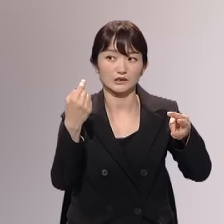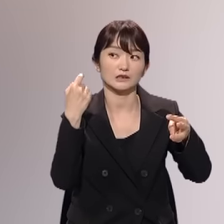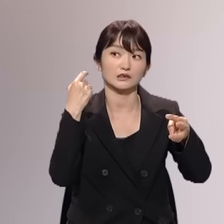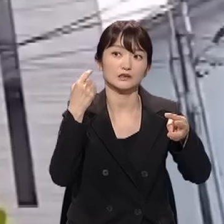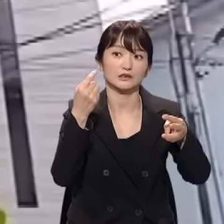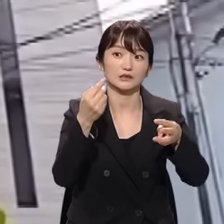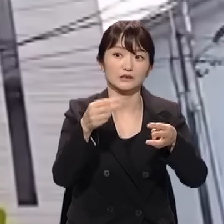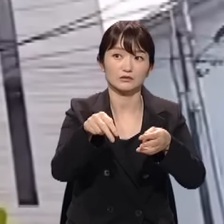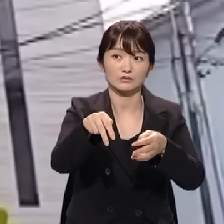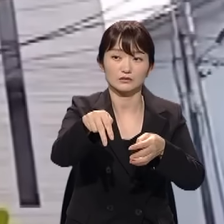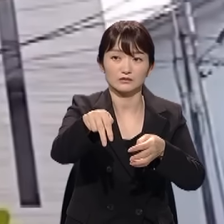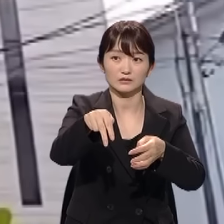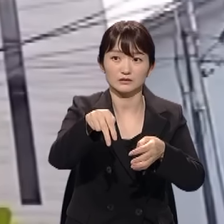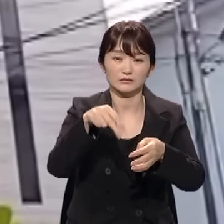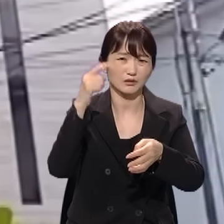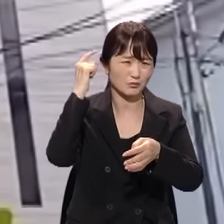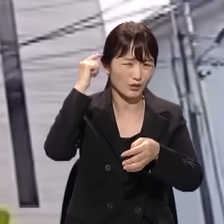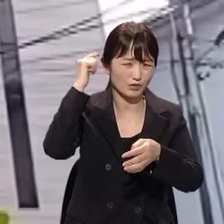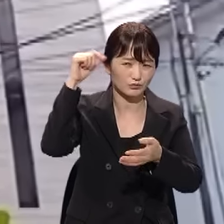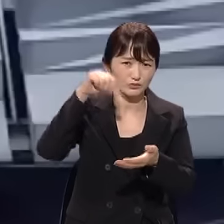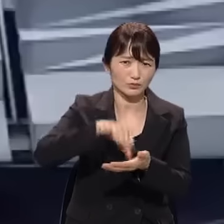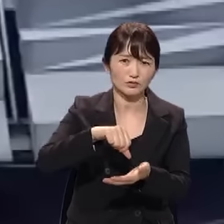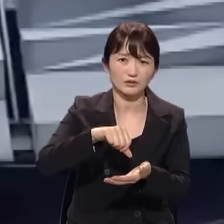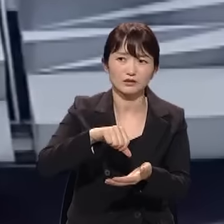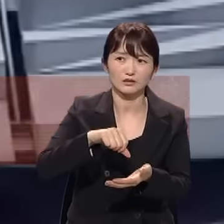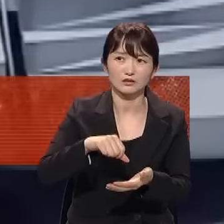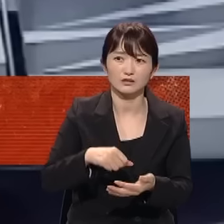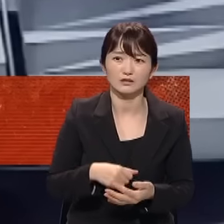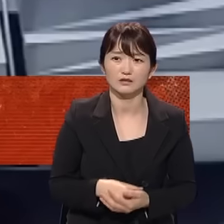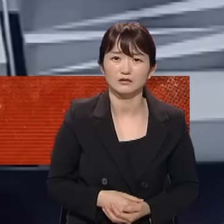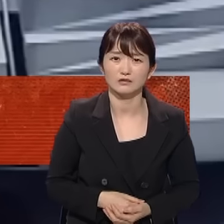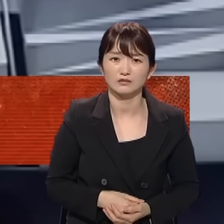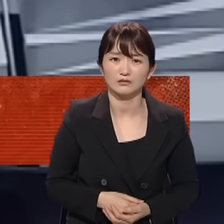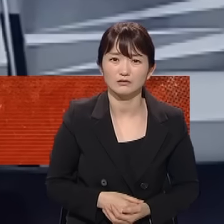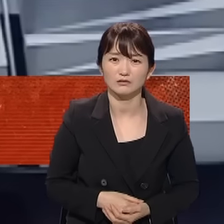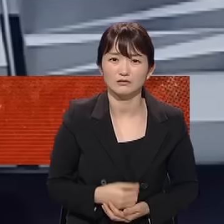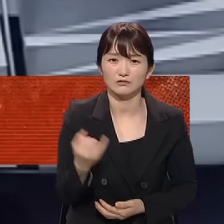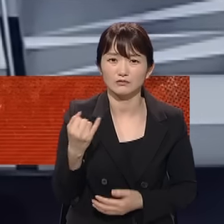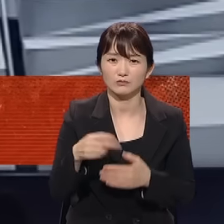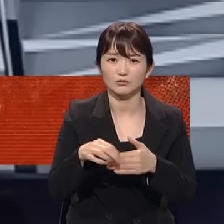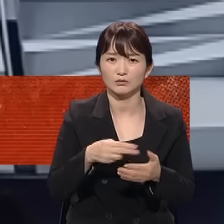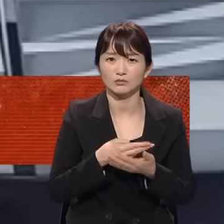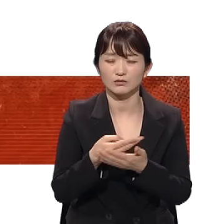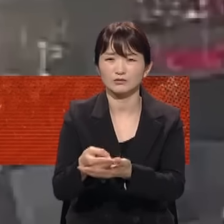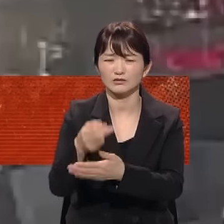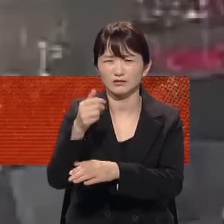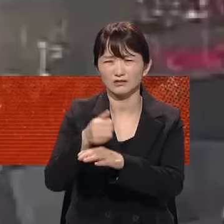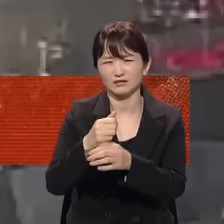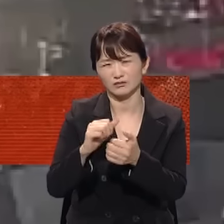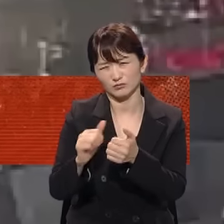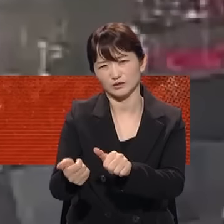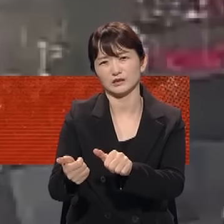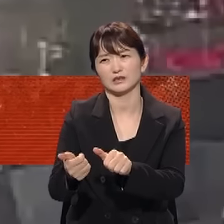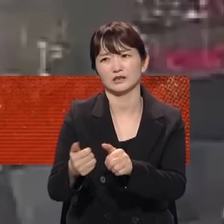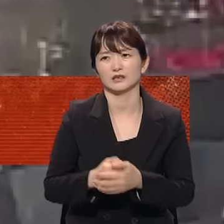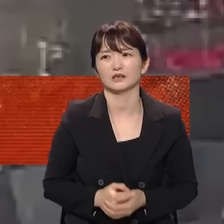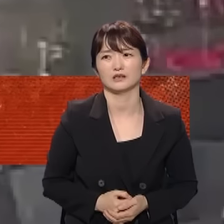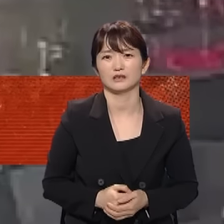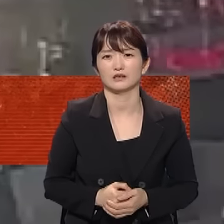넘어졌잖아요. 머리부터 떨어졌습니다. 아니 이게 뭐 이런 경우가 있어요? 네, 여성은 병원으로 이송됐지만 결국 숨졌다고